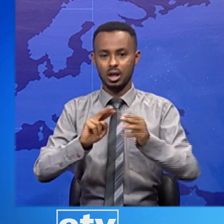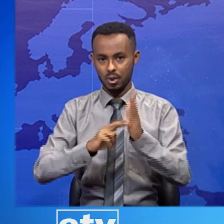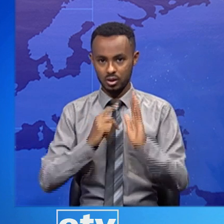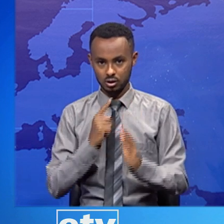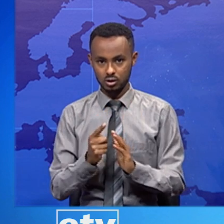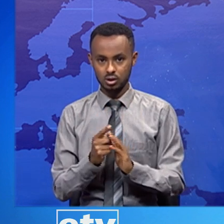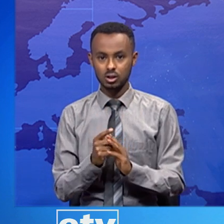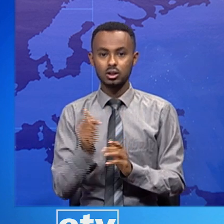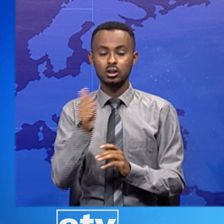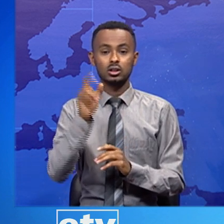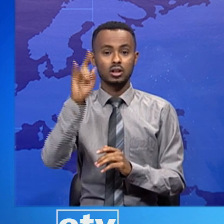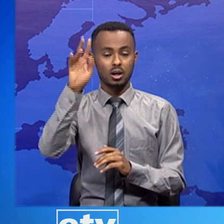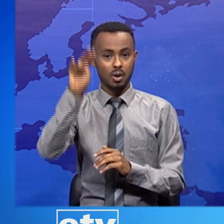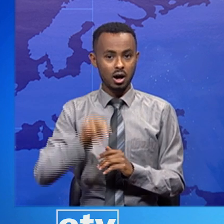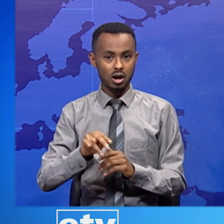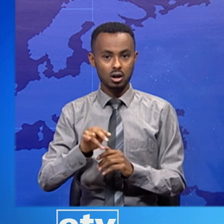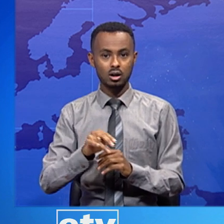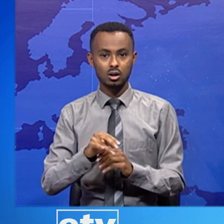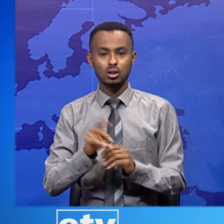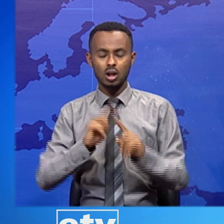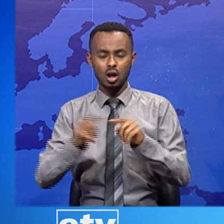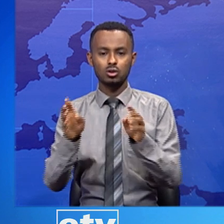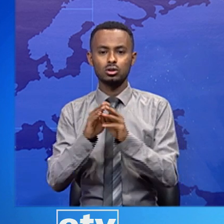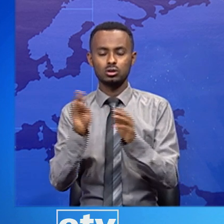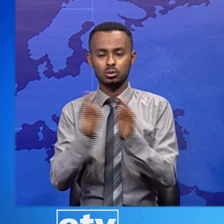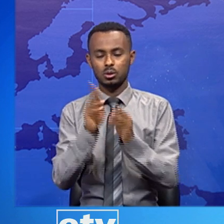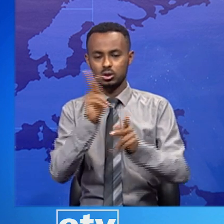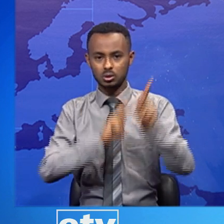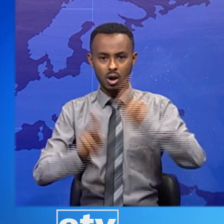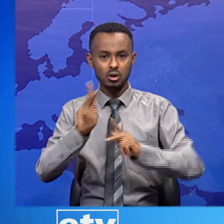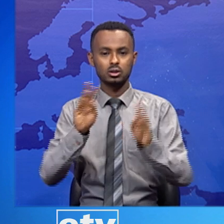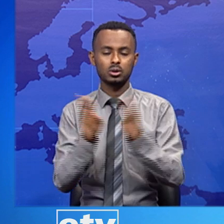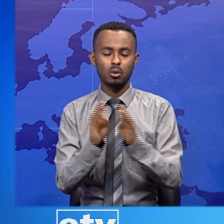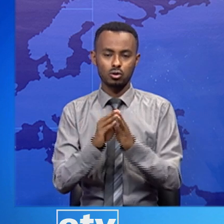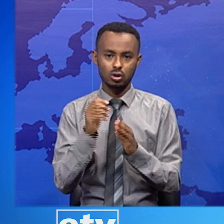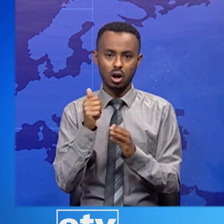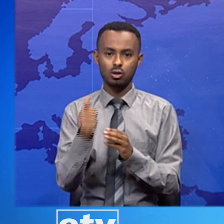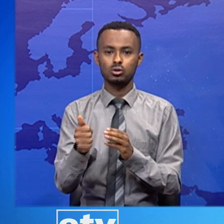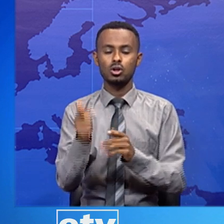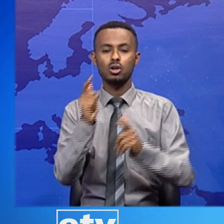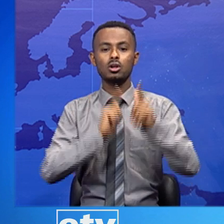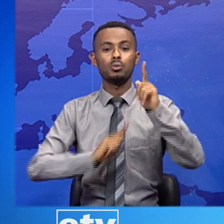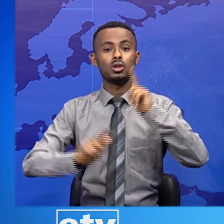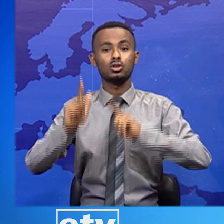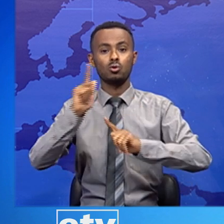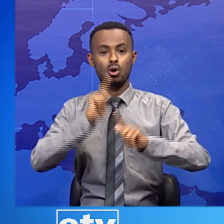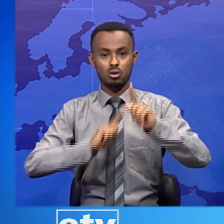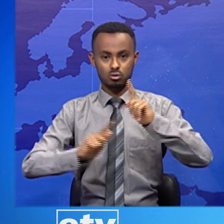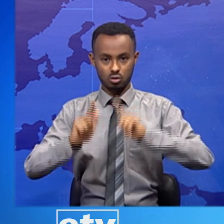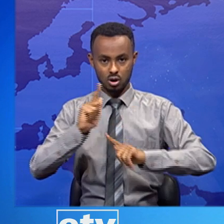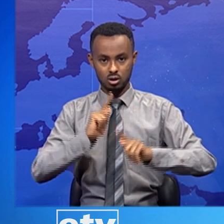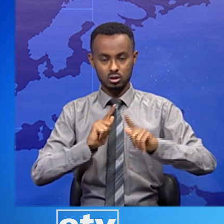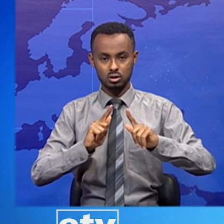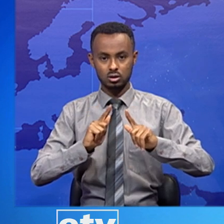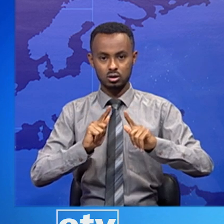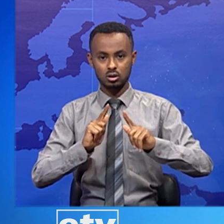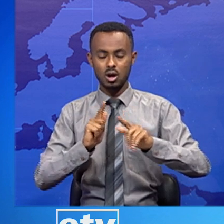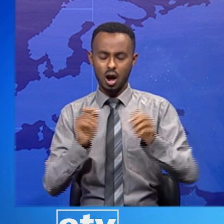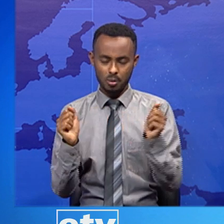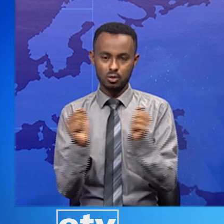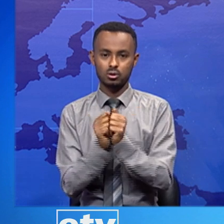ነው። ዜማ ኦቴንስ ሰዎች ህዝባዊ ሰዎች ማለት ነው። የምልክት ቋንቋ